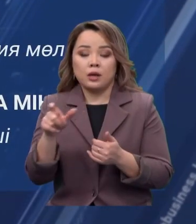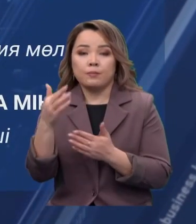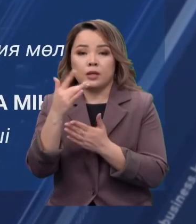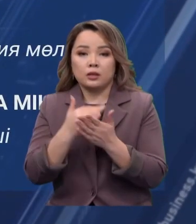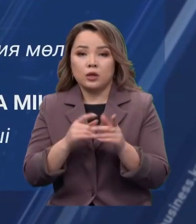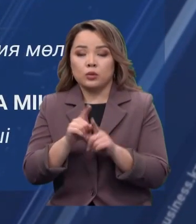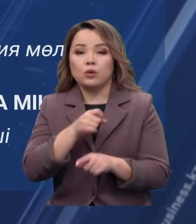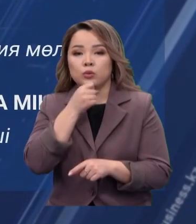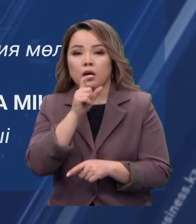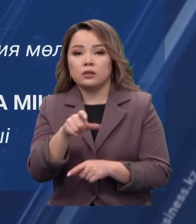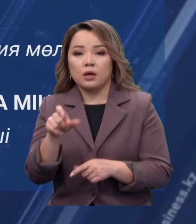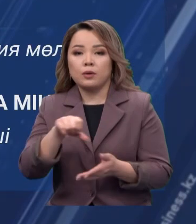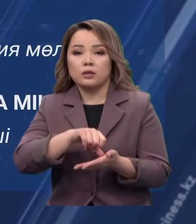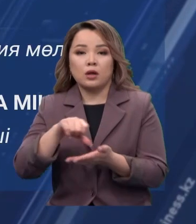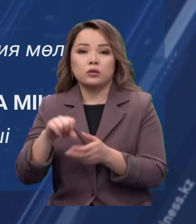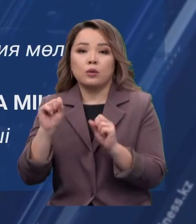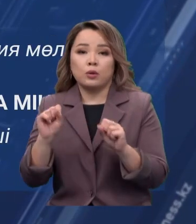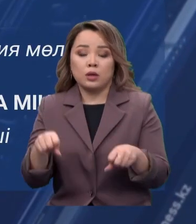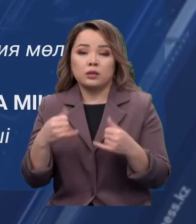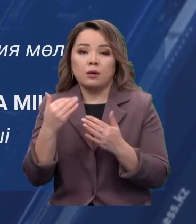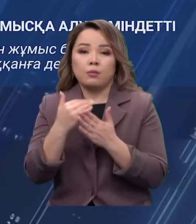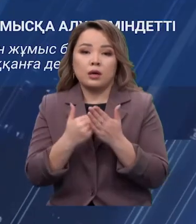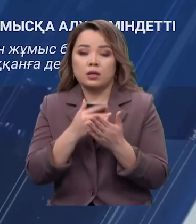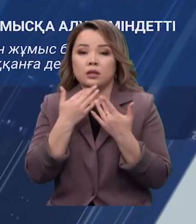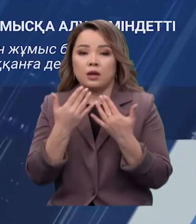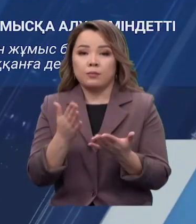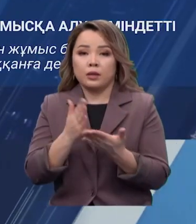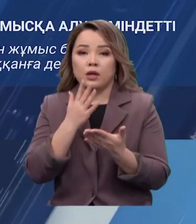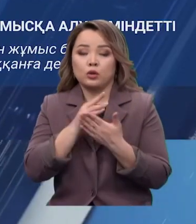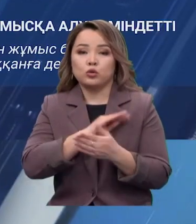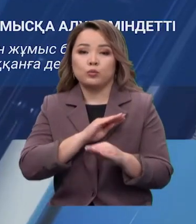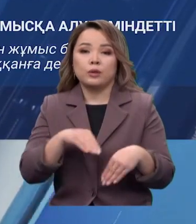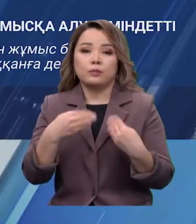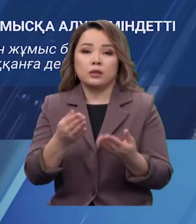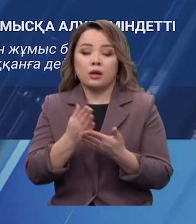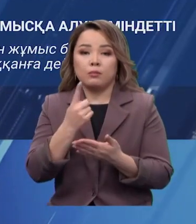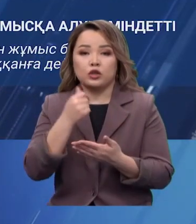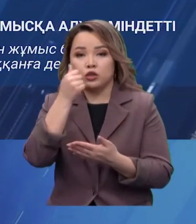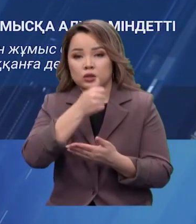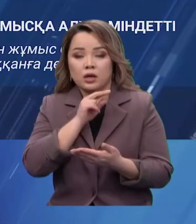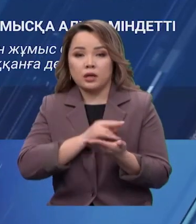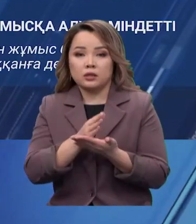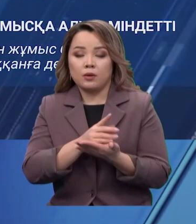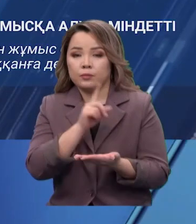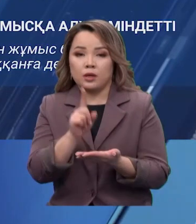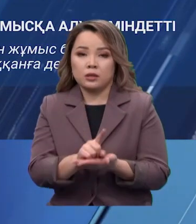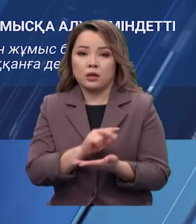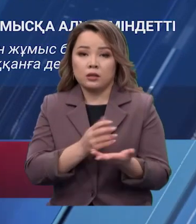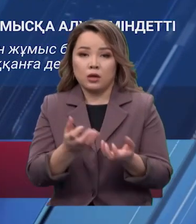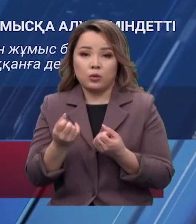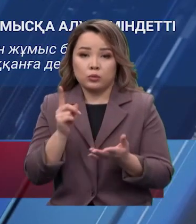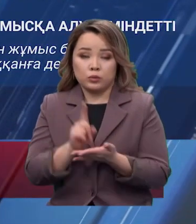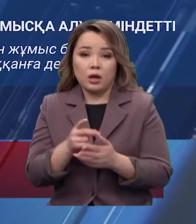тұрған егде азаматтар қатысады. Бағдарлама шарты бойынша жұмыс беруші оны 1 жылға қызметке алуы тиіс. Осы уақыт